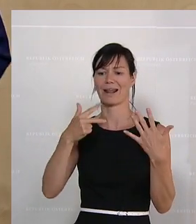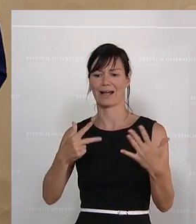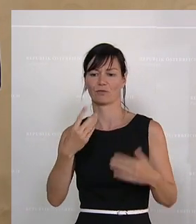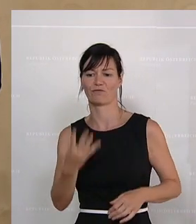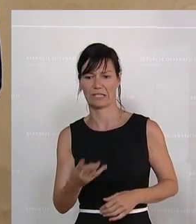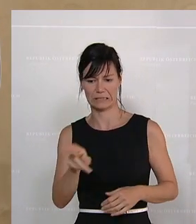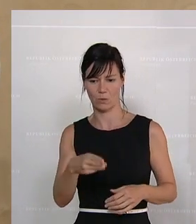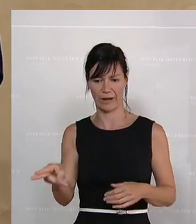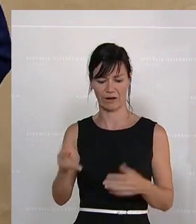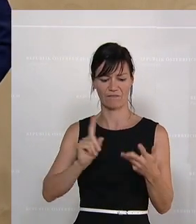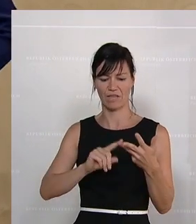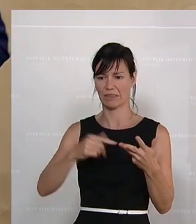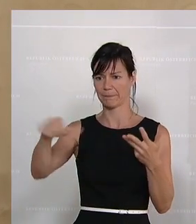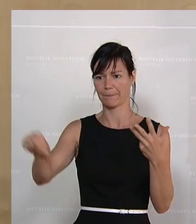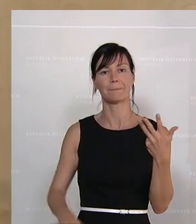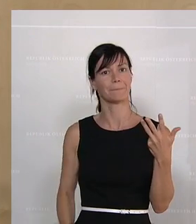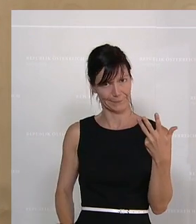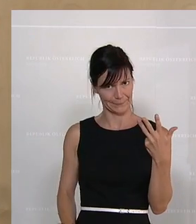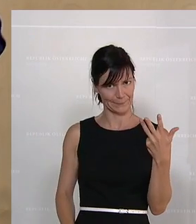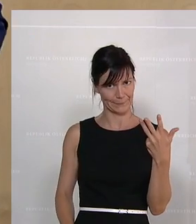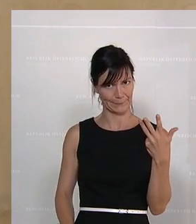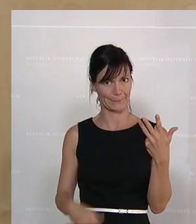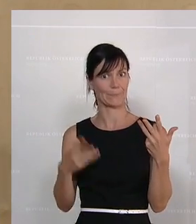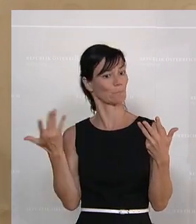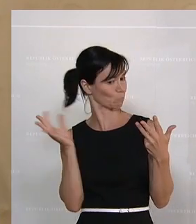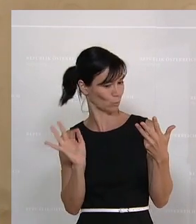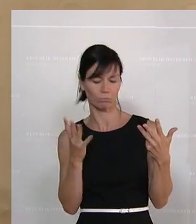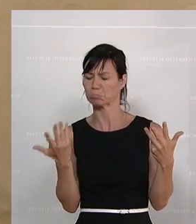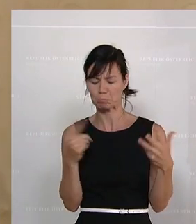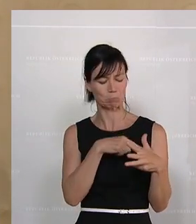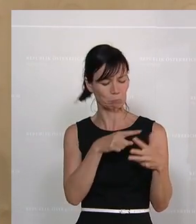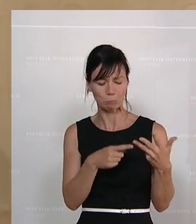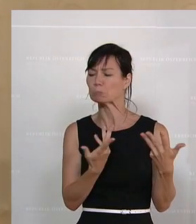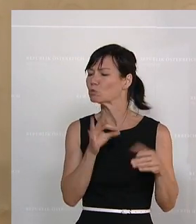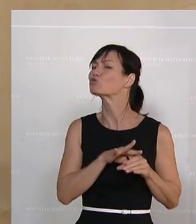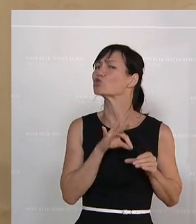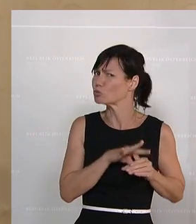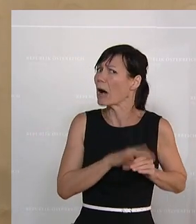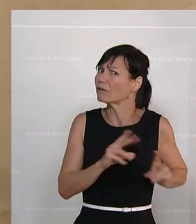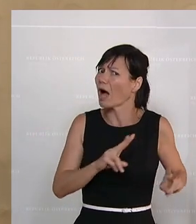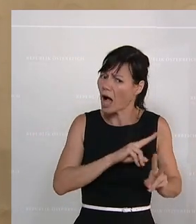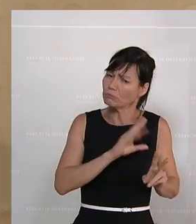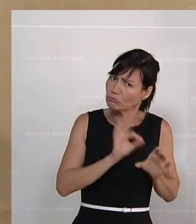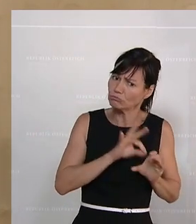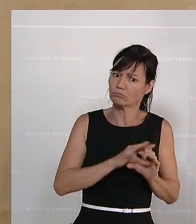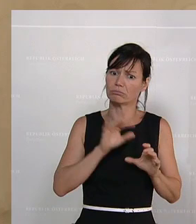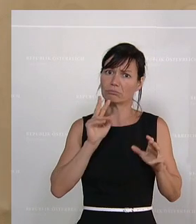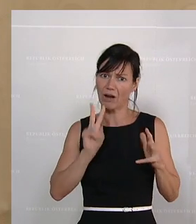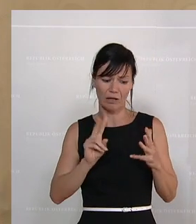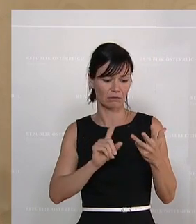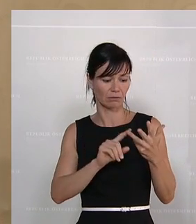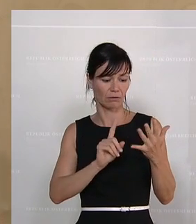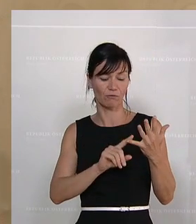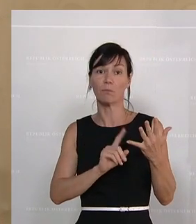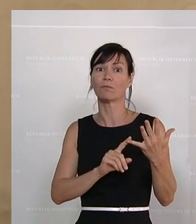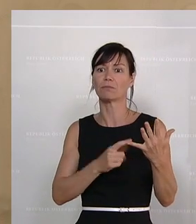euro für die vierte agentur so weit so gut würden wir sagen dass sparsam umgegangen worden und dann kommt man zur zeile